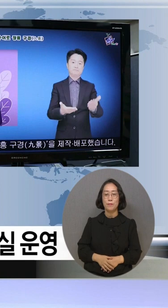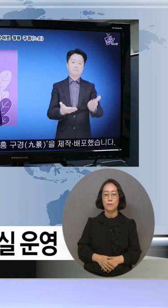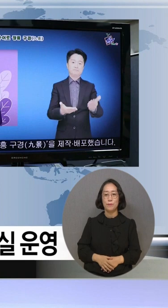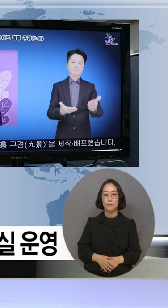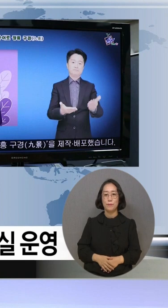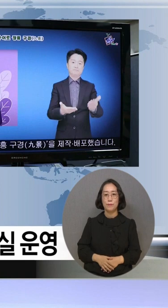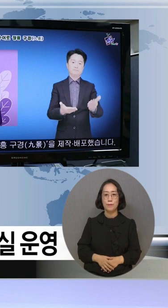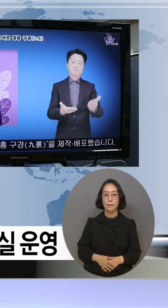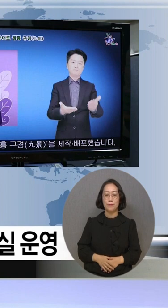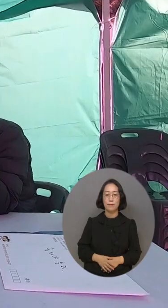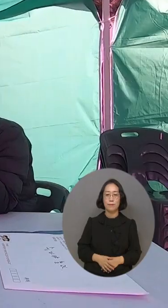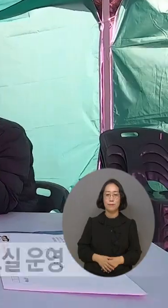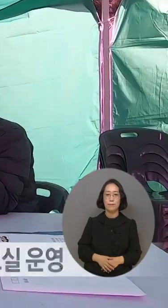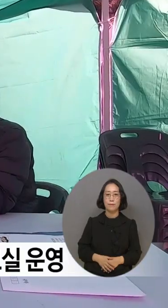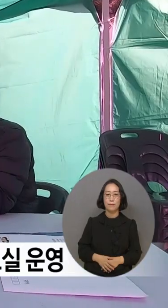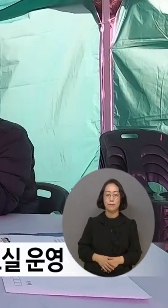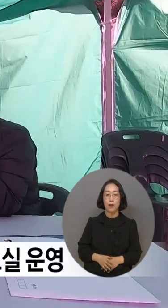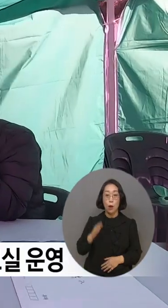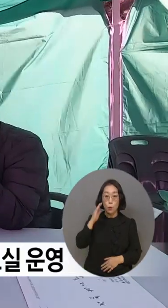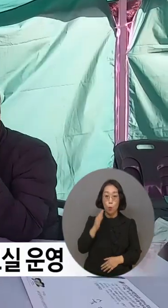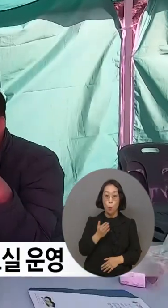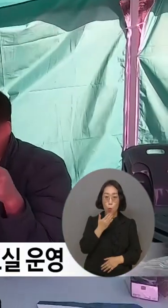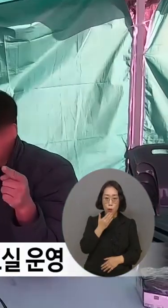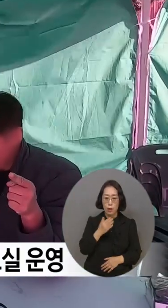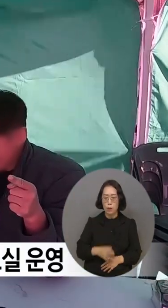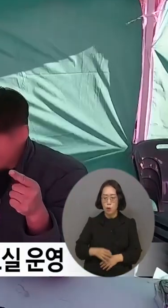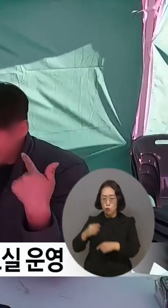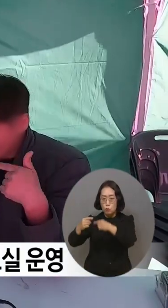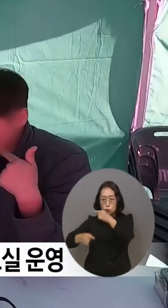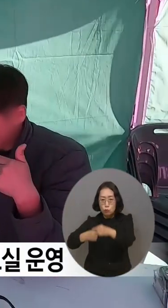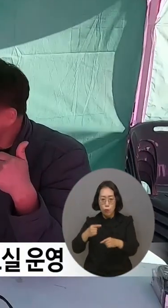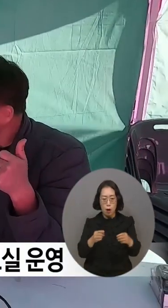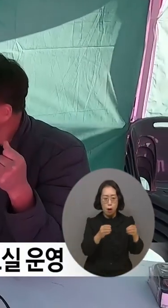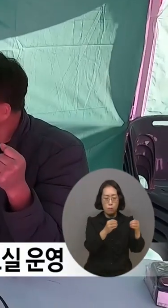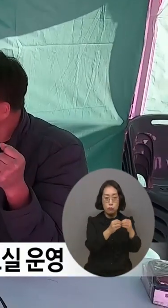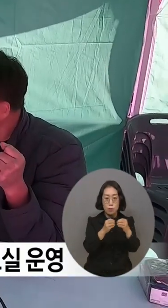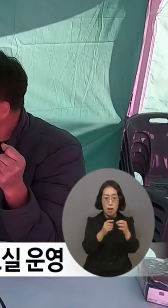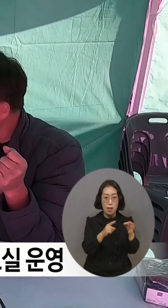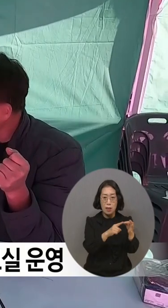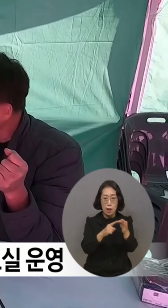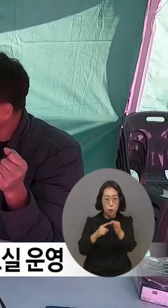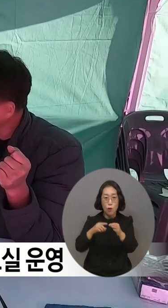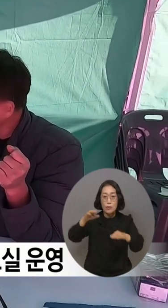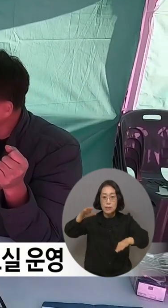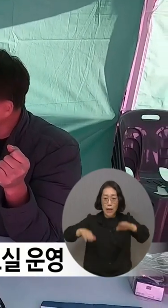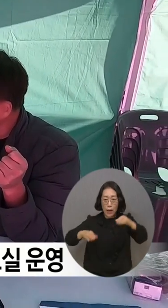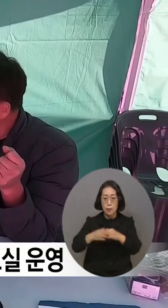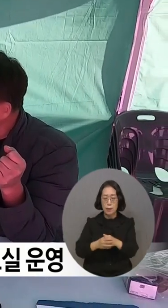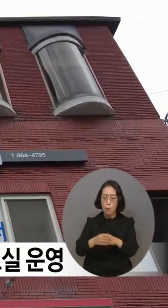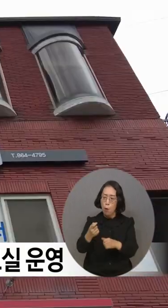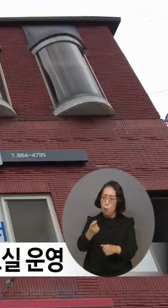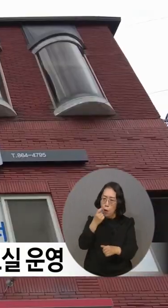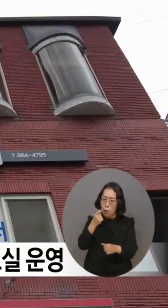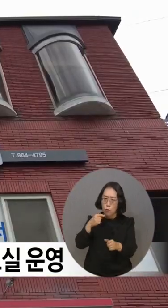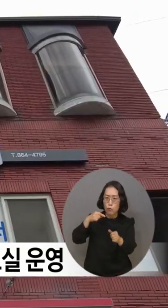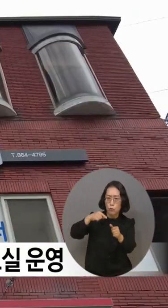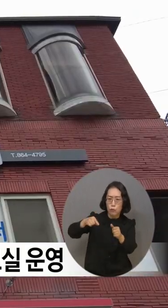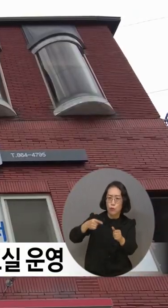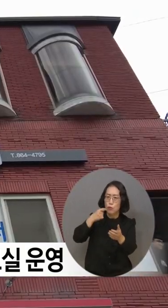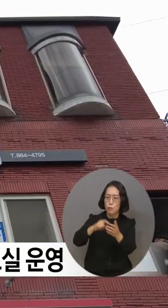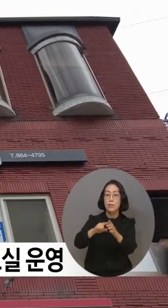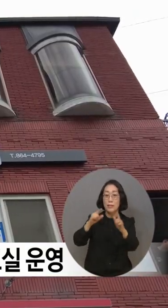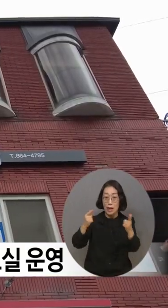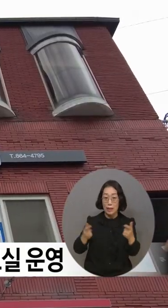소개합니다. 농인은 언어의 차이로 인해 교육사각지대에 놓이기 쉽습니다. 장흥군